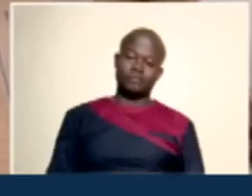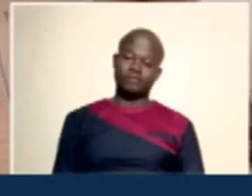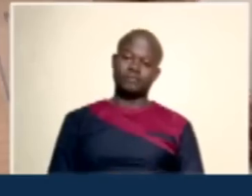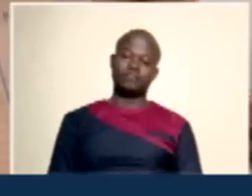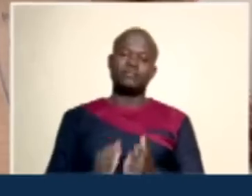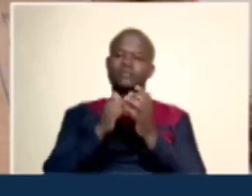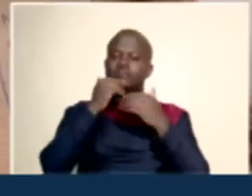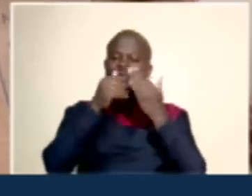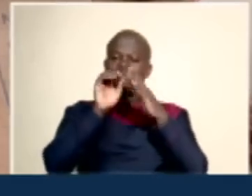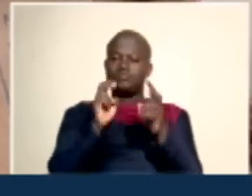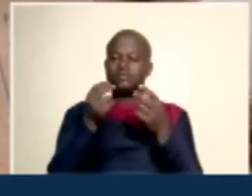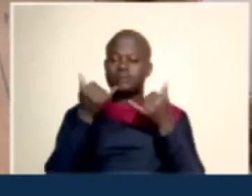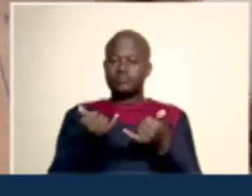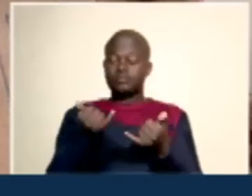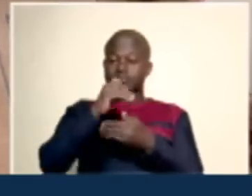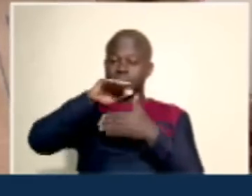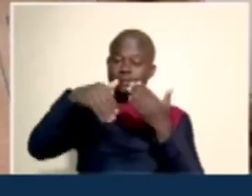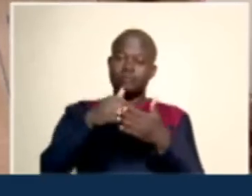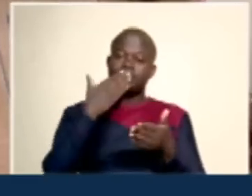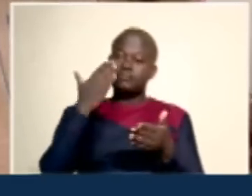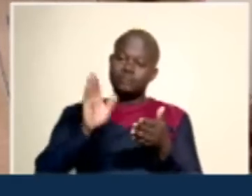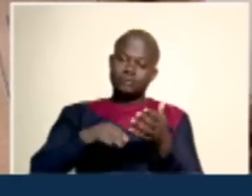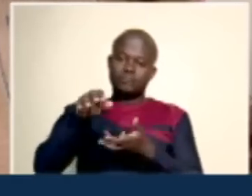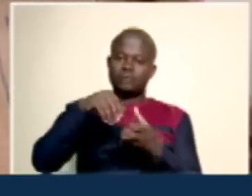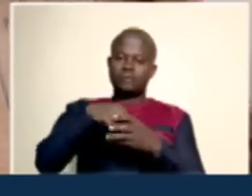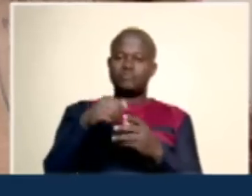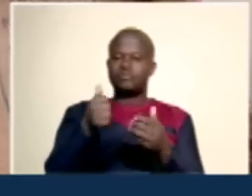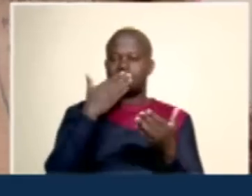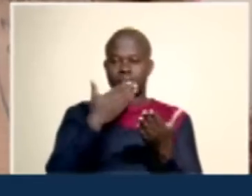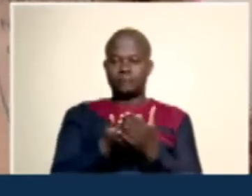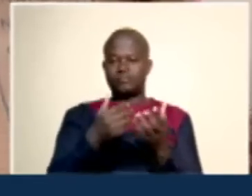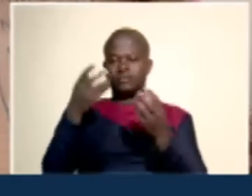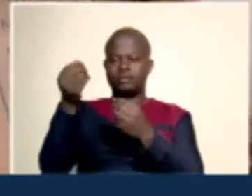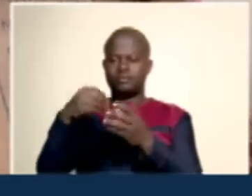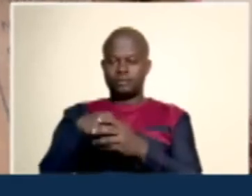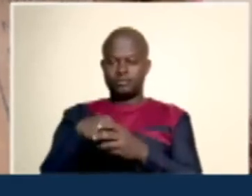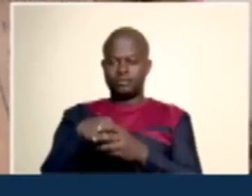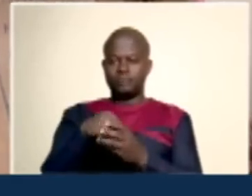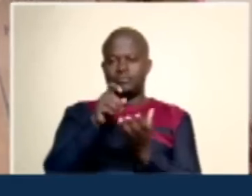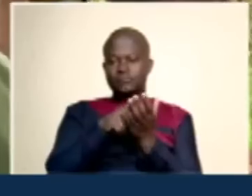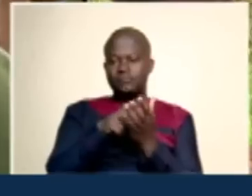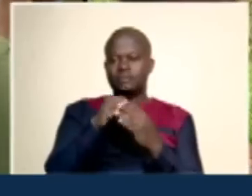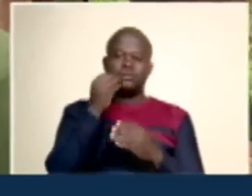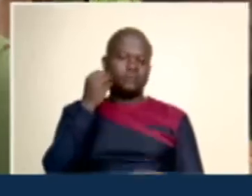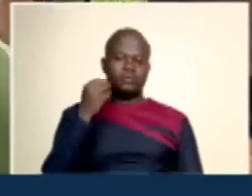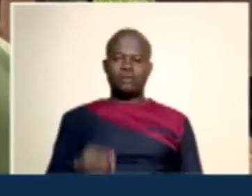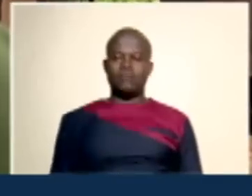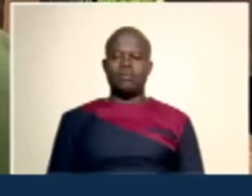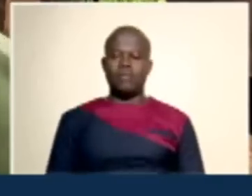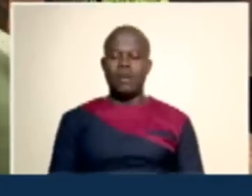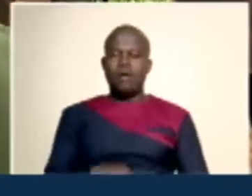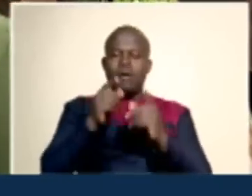noneho ndavuga nti noneho dore bino byo hasi byose nibibi wibivanga nibi byiza ibi bijyana uzaje kubihama inkoko mu rugo twabishyize mu